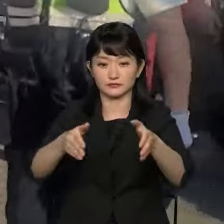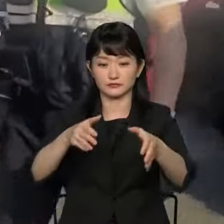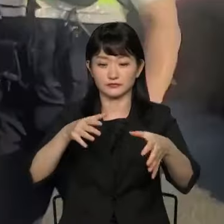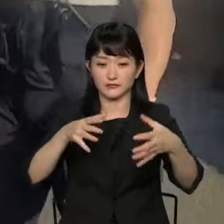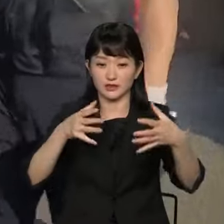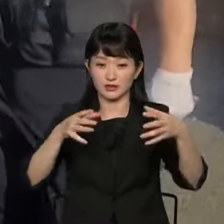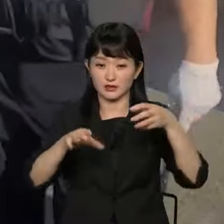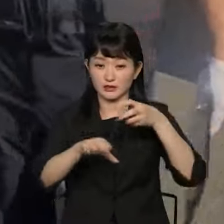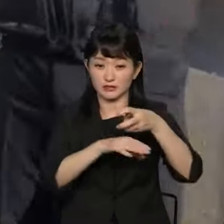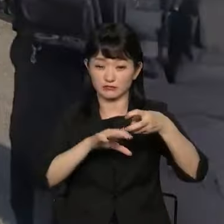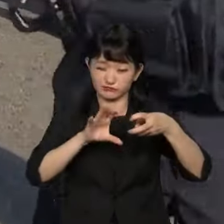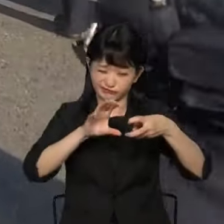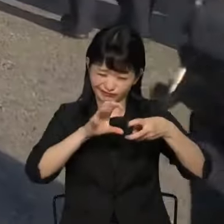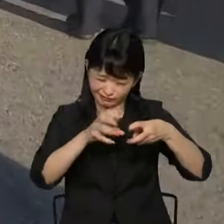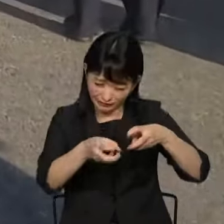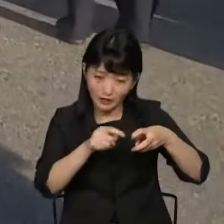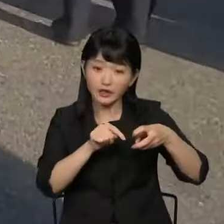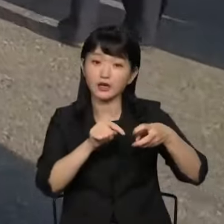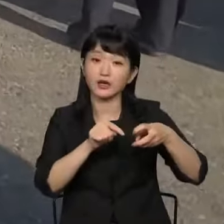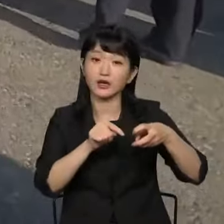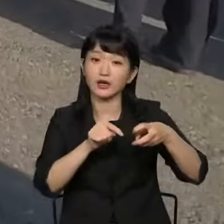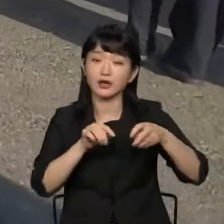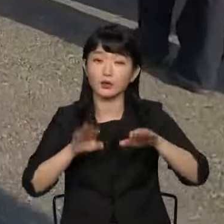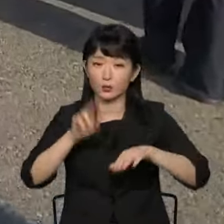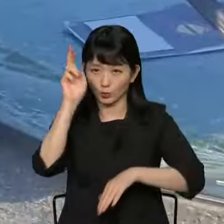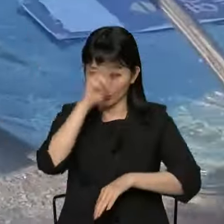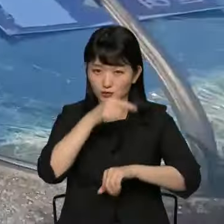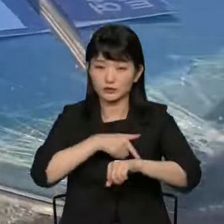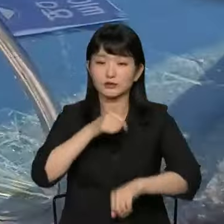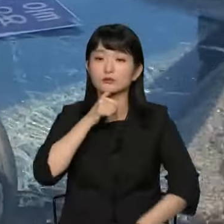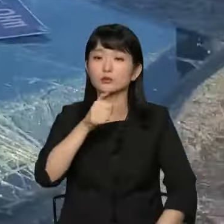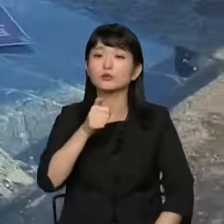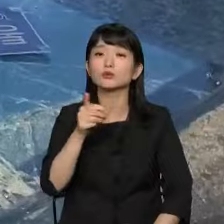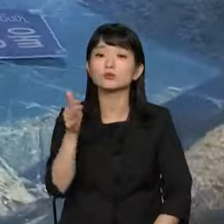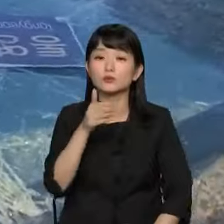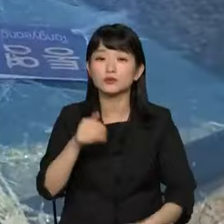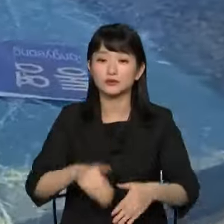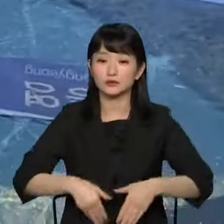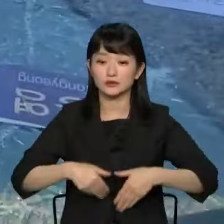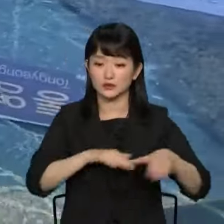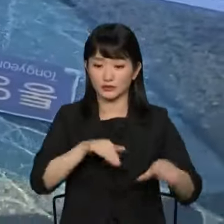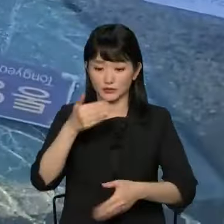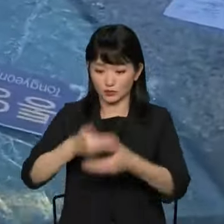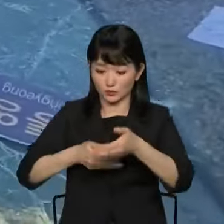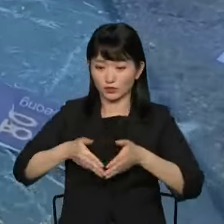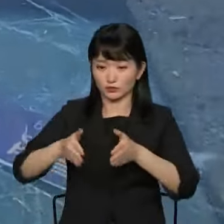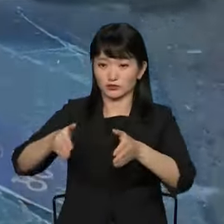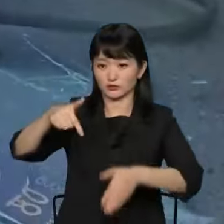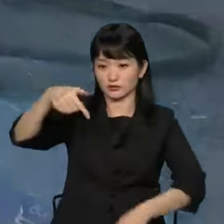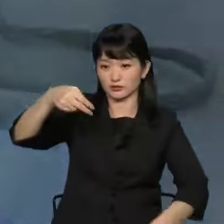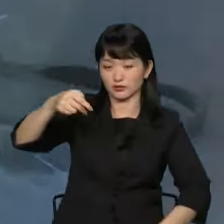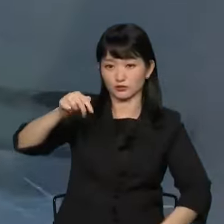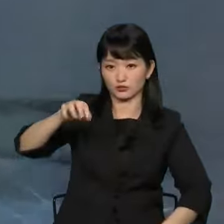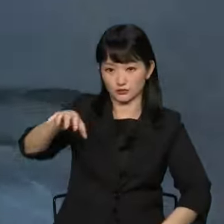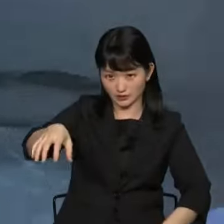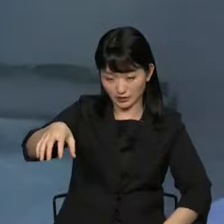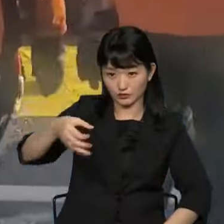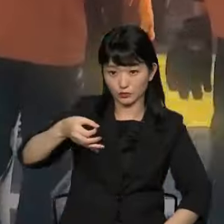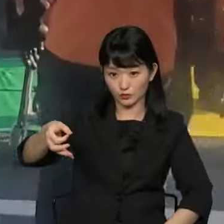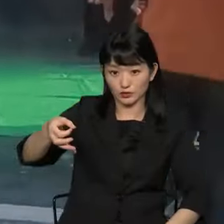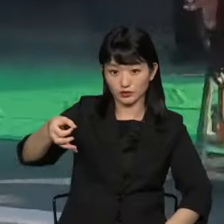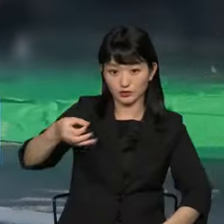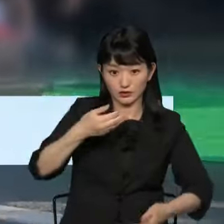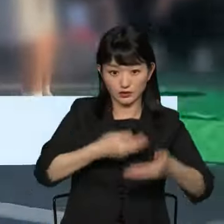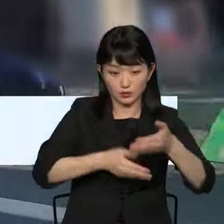파손된 버스 한 대가 서 있습니다. 오늘 오전 6시 50분쯤 남해고속도로 서부산 요금소 근처에서